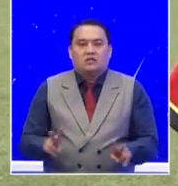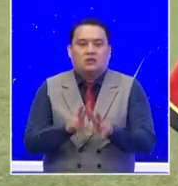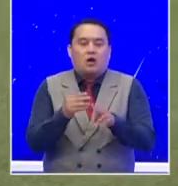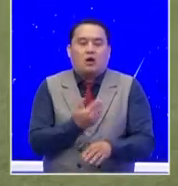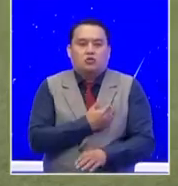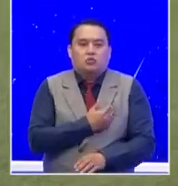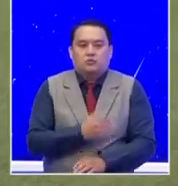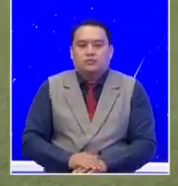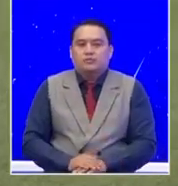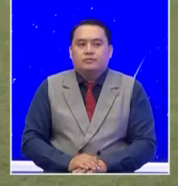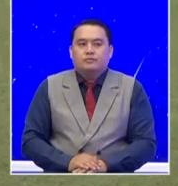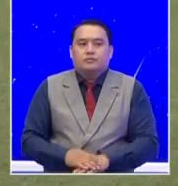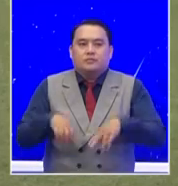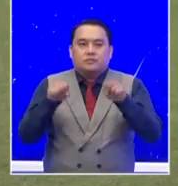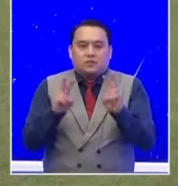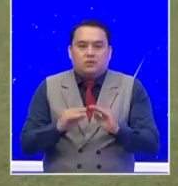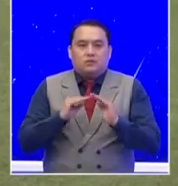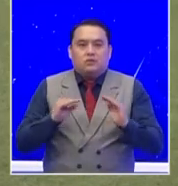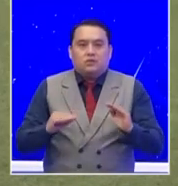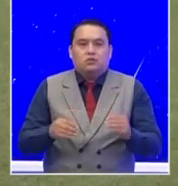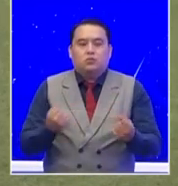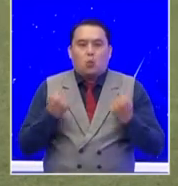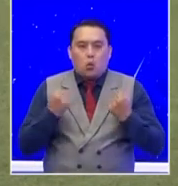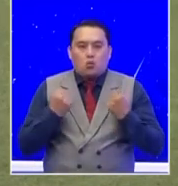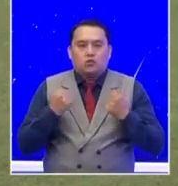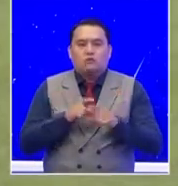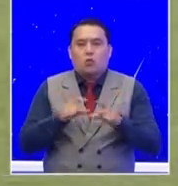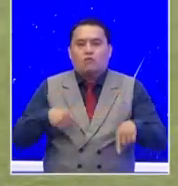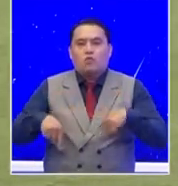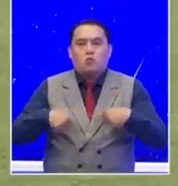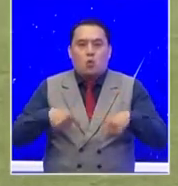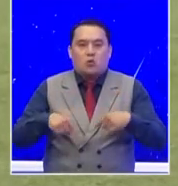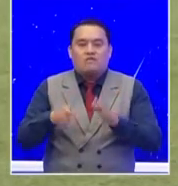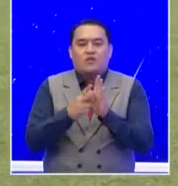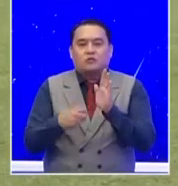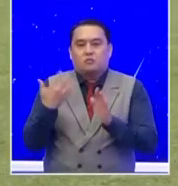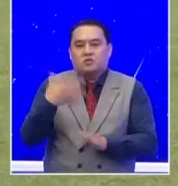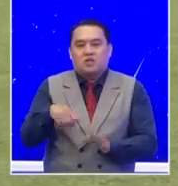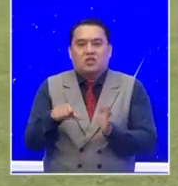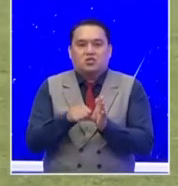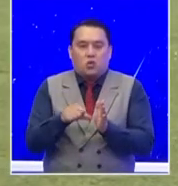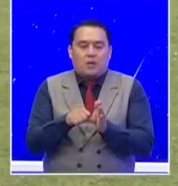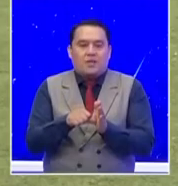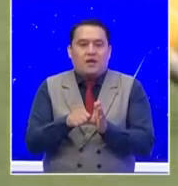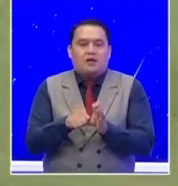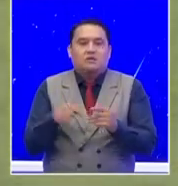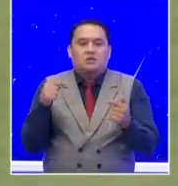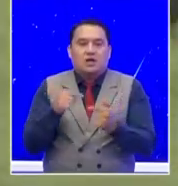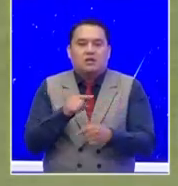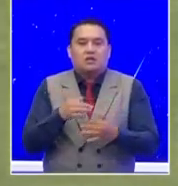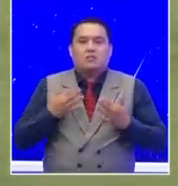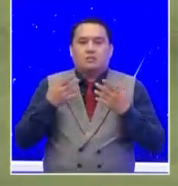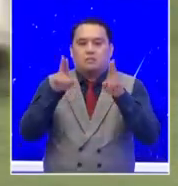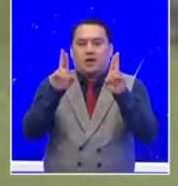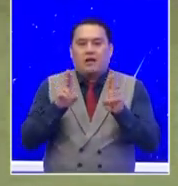в областной специализированной детско-юношеской спортивной школе футболу обучается 856 учащихся соответствии с санитарными правилами